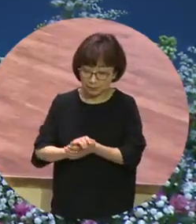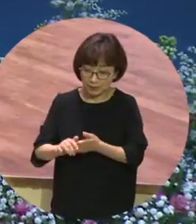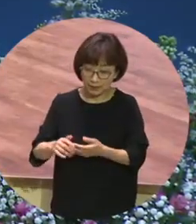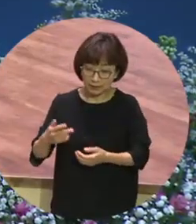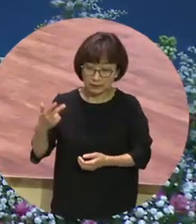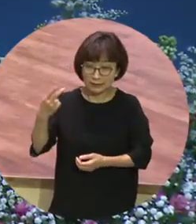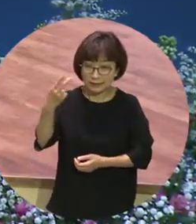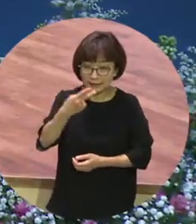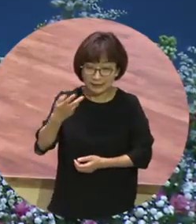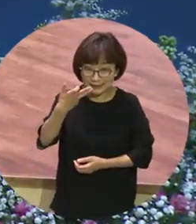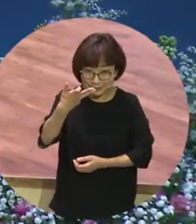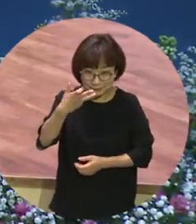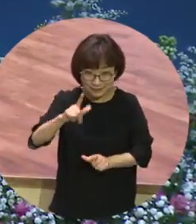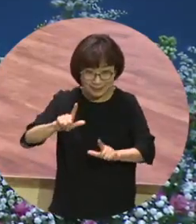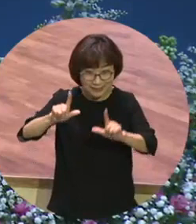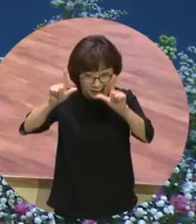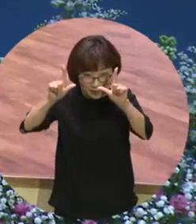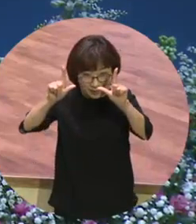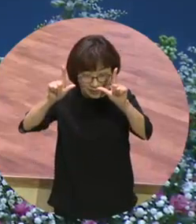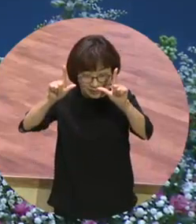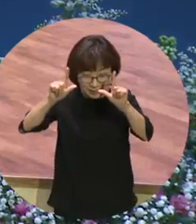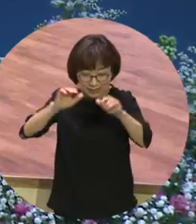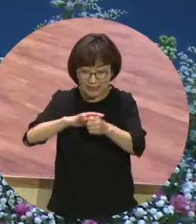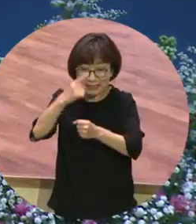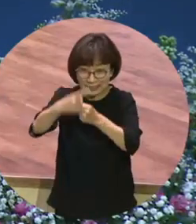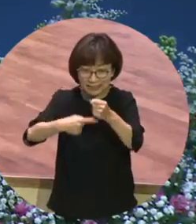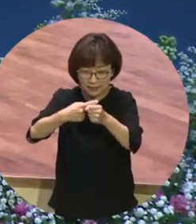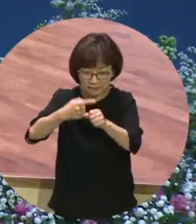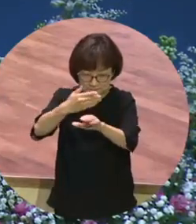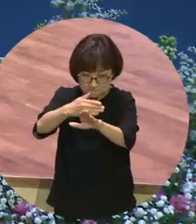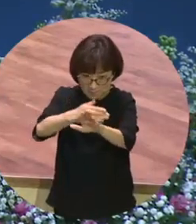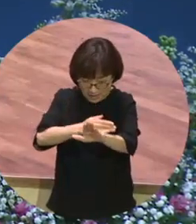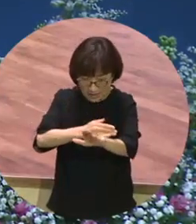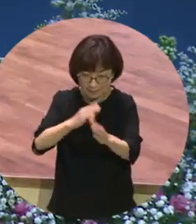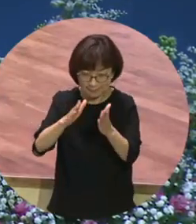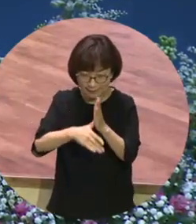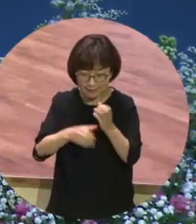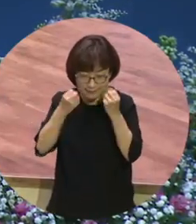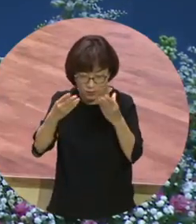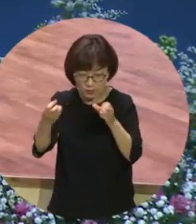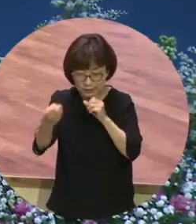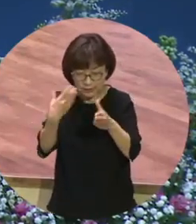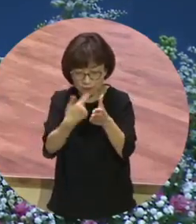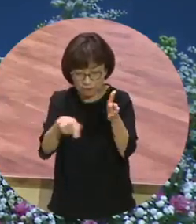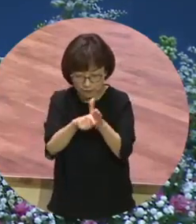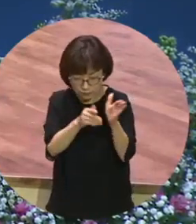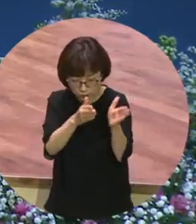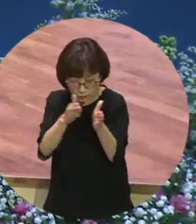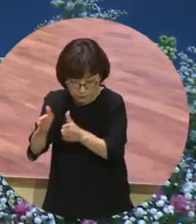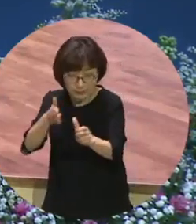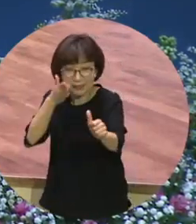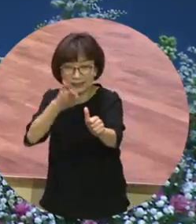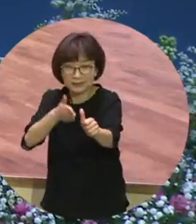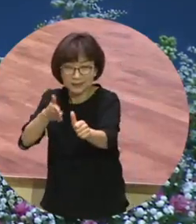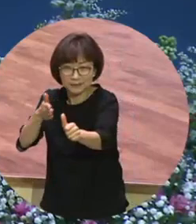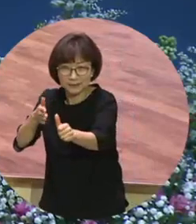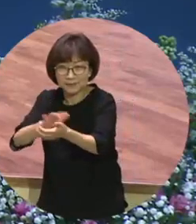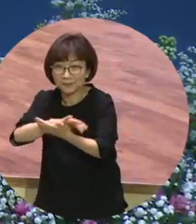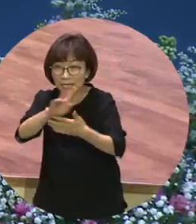기대와 새로운 도전이 이제부터 시작되기를 주님으로 축복합니다. 두 번째로 역사하시는